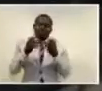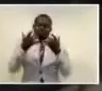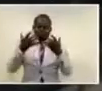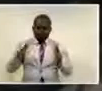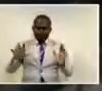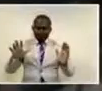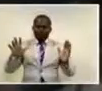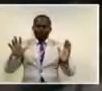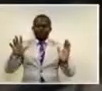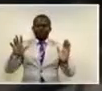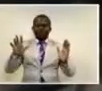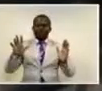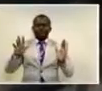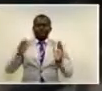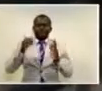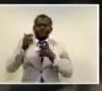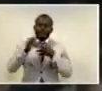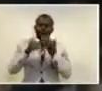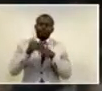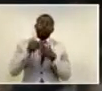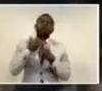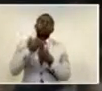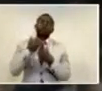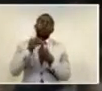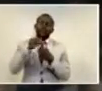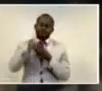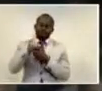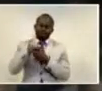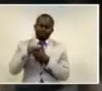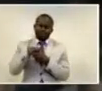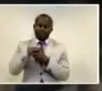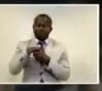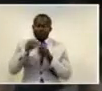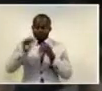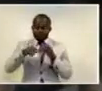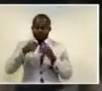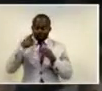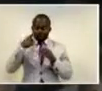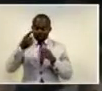ukarangira icyo abantu bawushakagamo kikaboneka